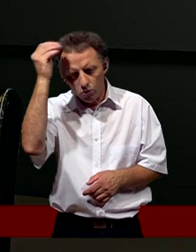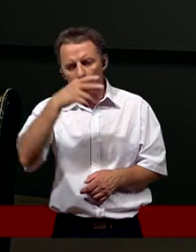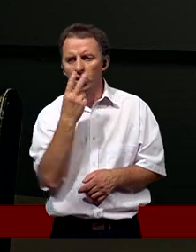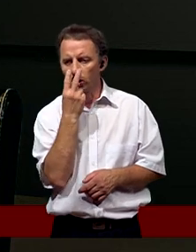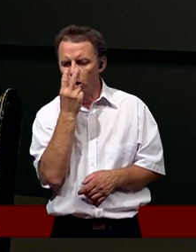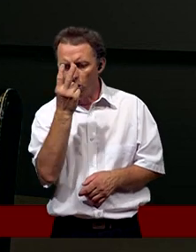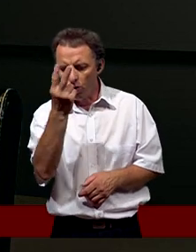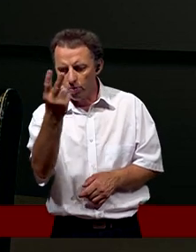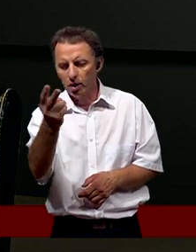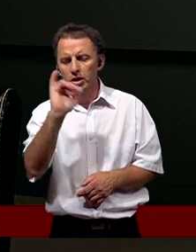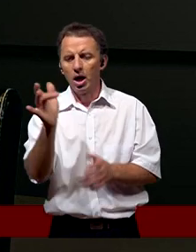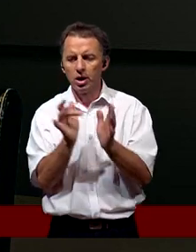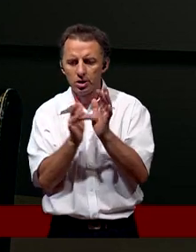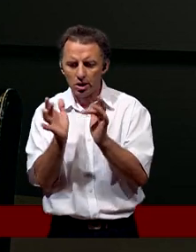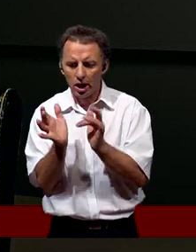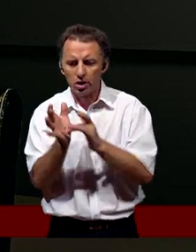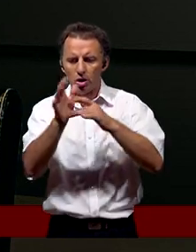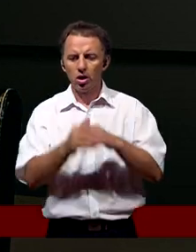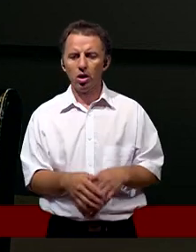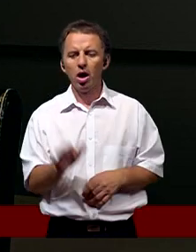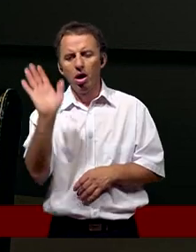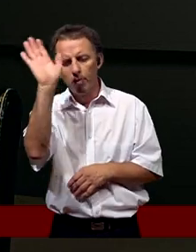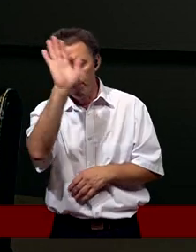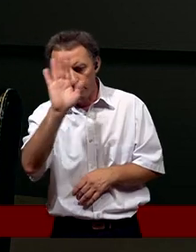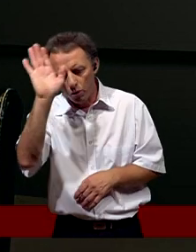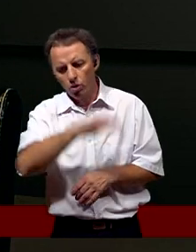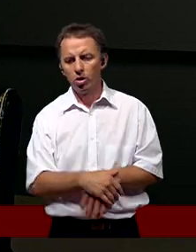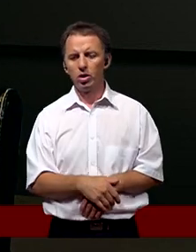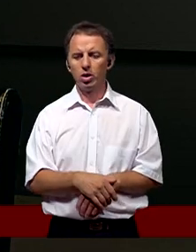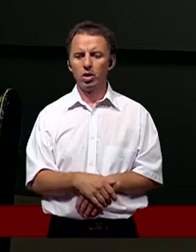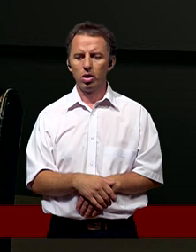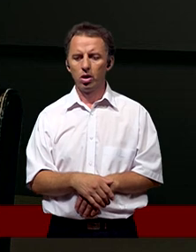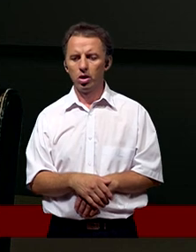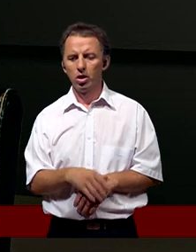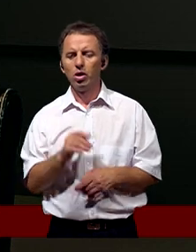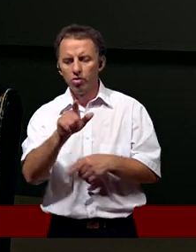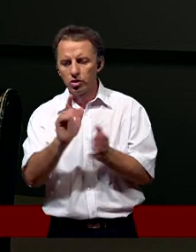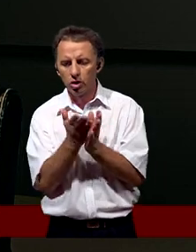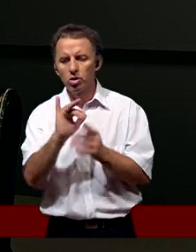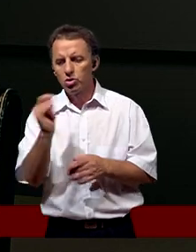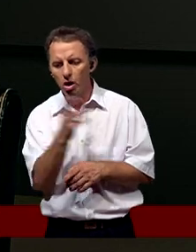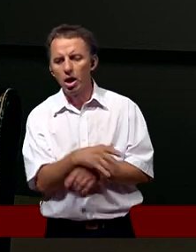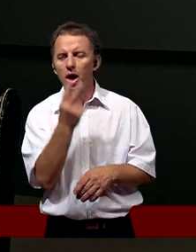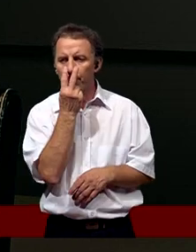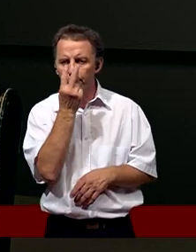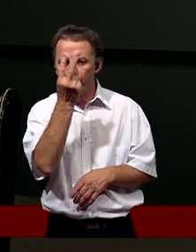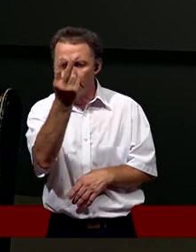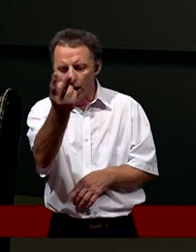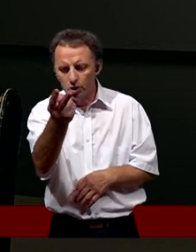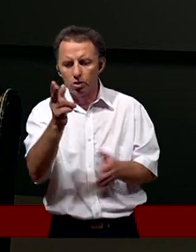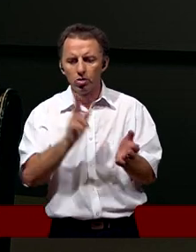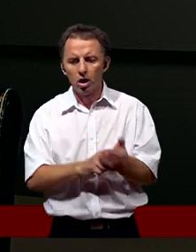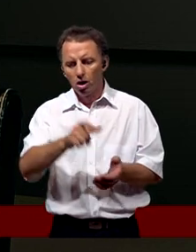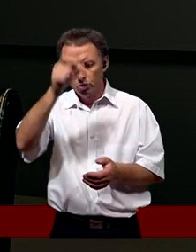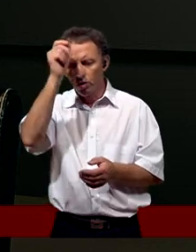musimy zobaczyć, jak Jezus i w zasadzie Bóg, jak tutaj dotykamy już Księgę Jonasza, jak Bóg patrzył